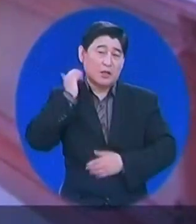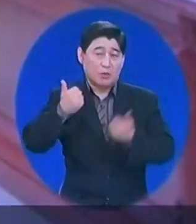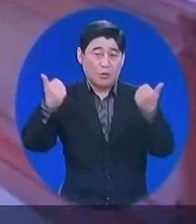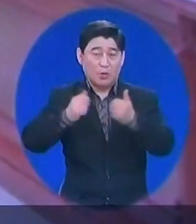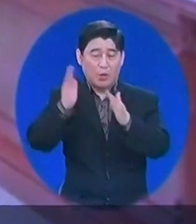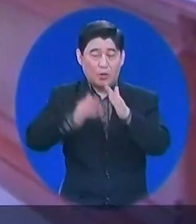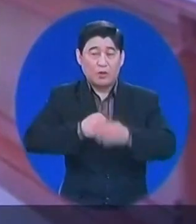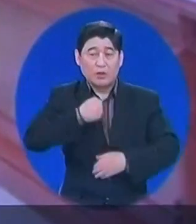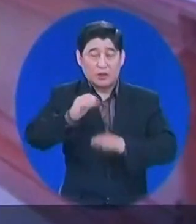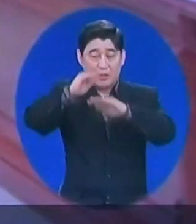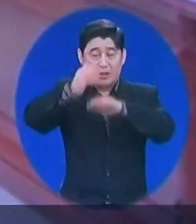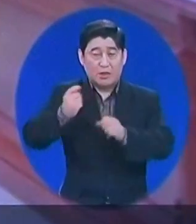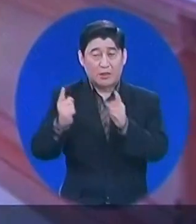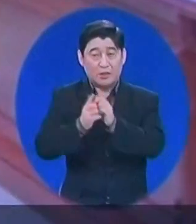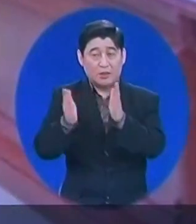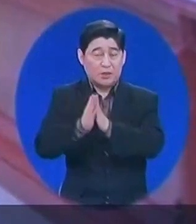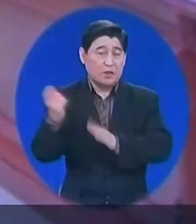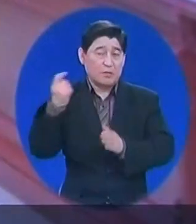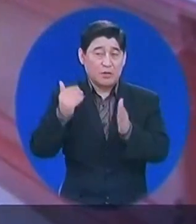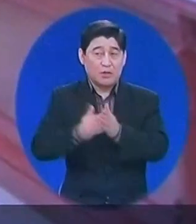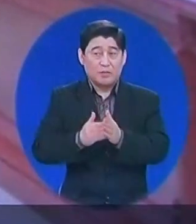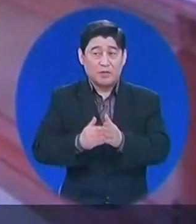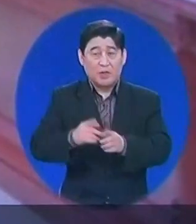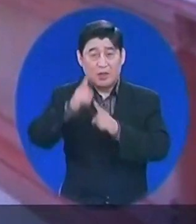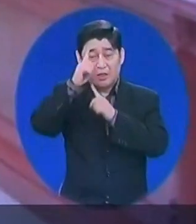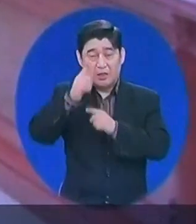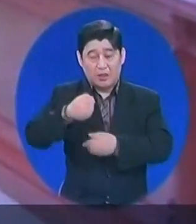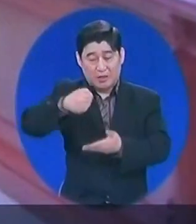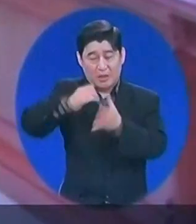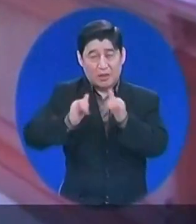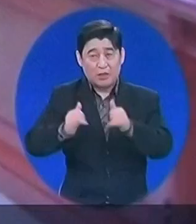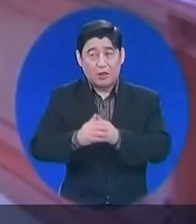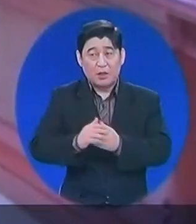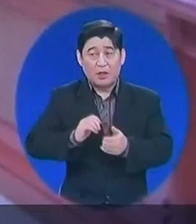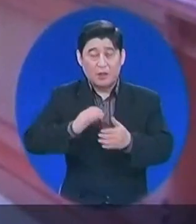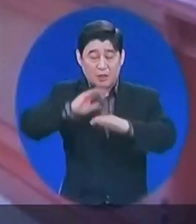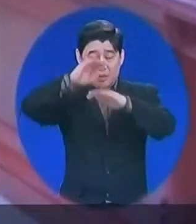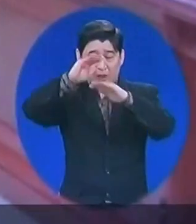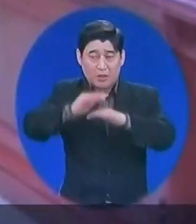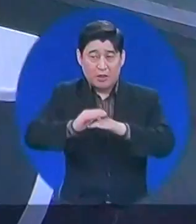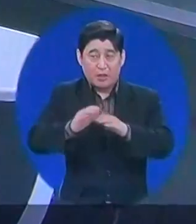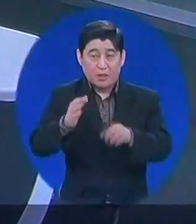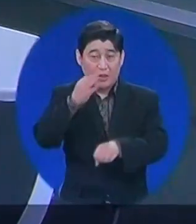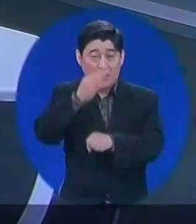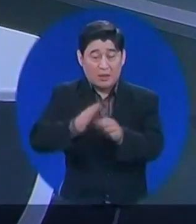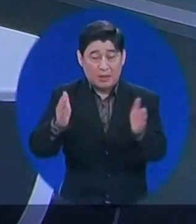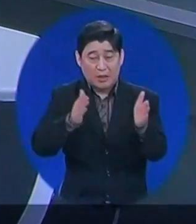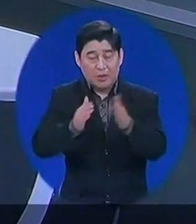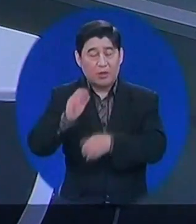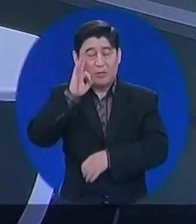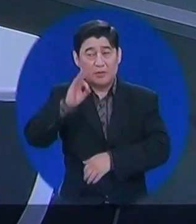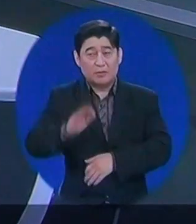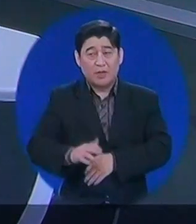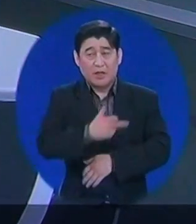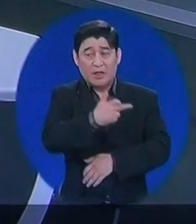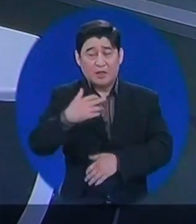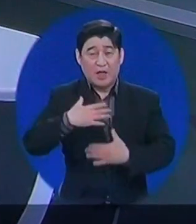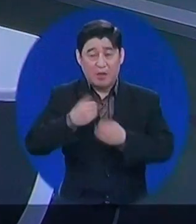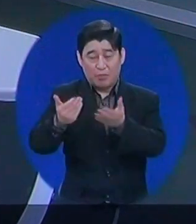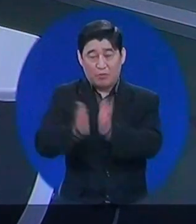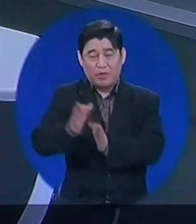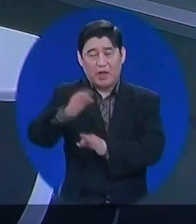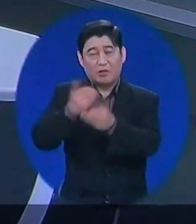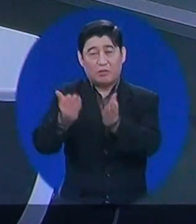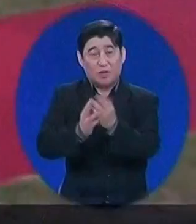한국정상회담의 공동 기자회견 내용을 직접 들어보셨습니다. 자, 이정민 기자, 네. 회견 내용을 좀 간략히 정리해 보죠. 네, 크게 안보